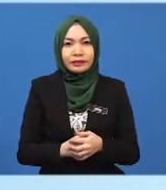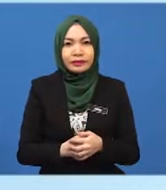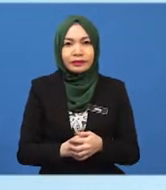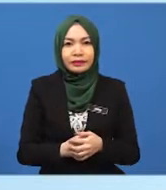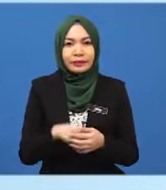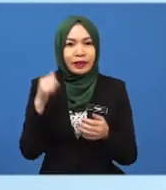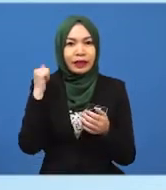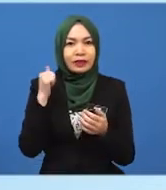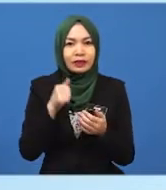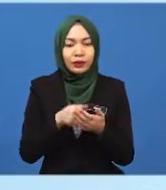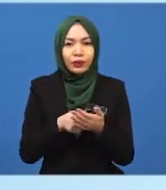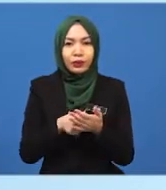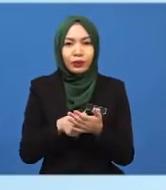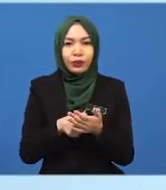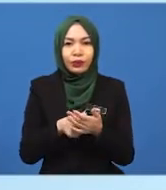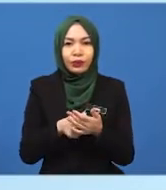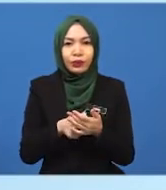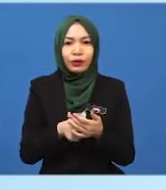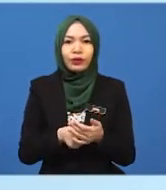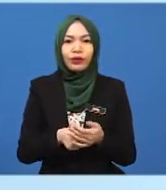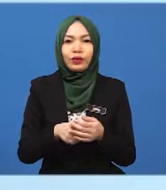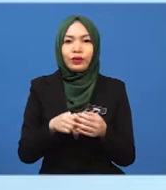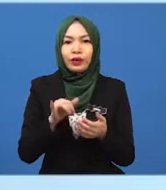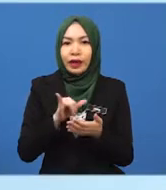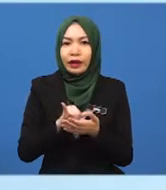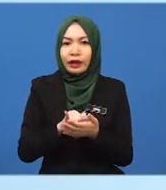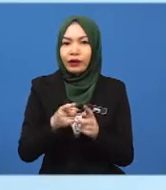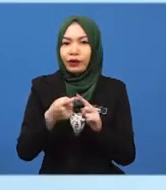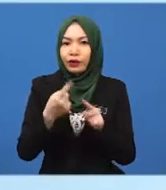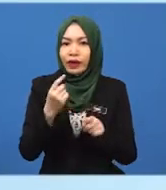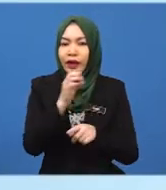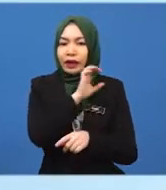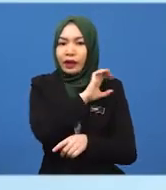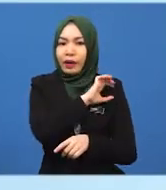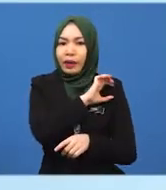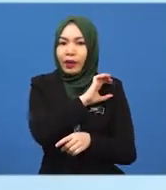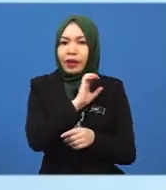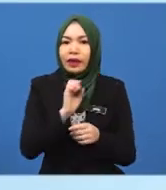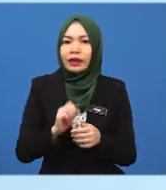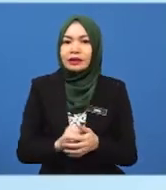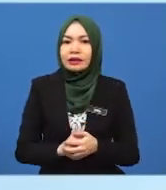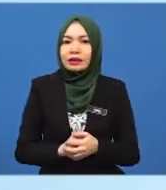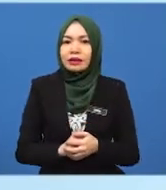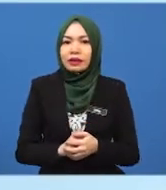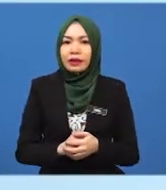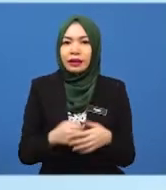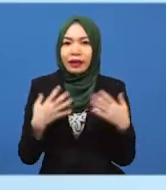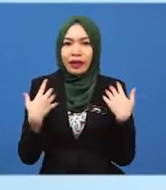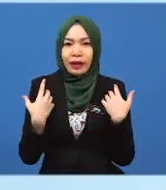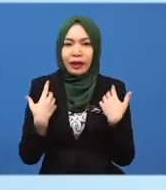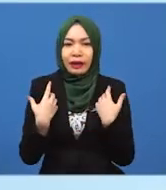Surat yang sampai tadi adalah daripada pihak polis merupakan jawapan